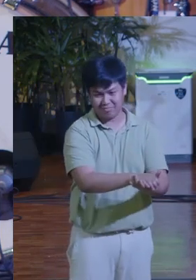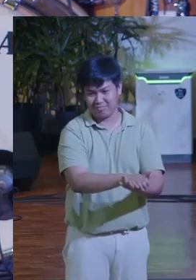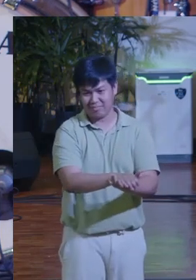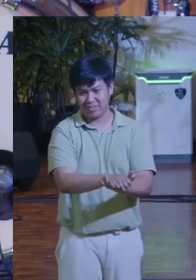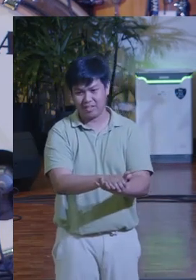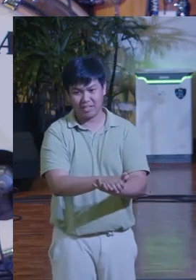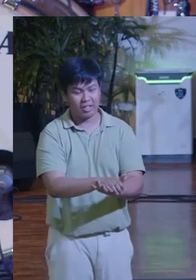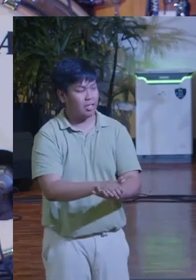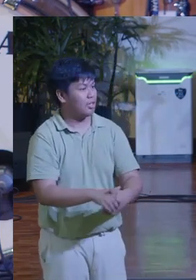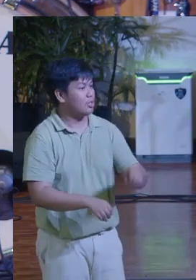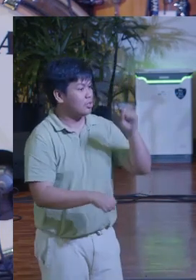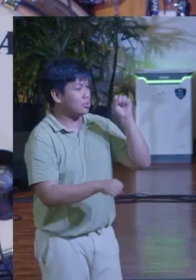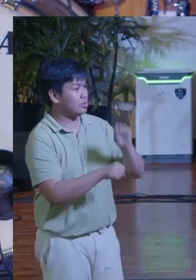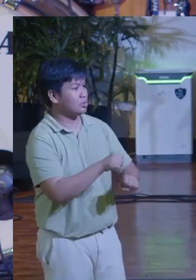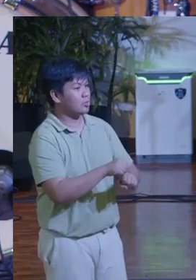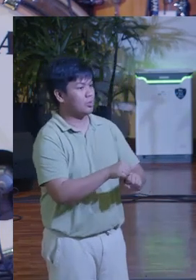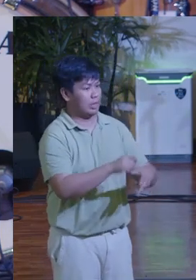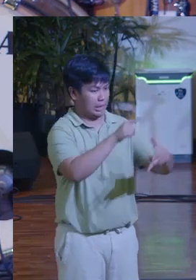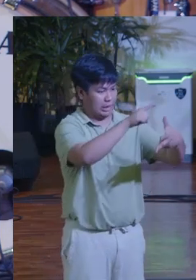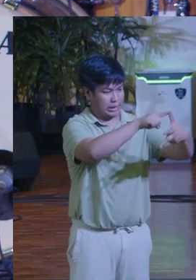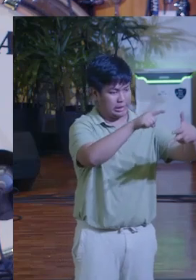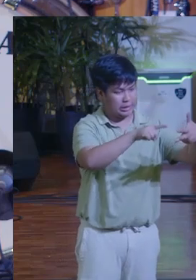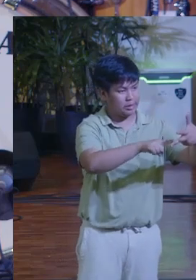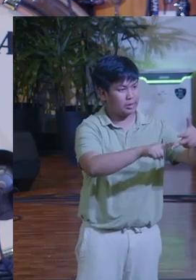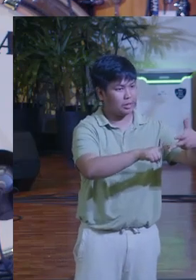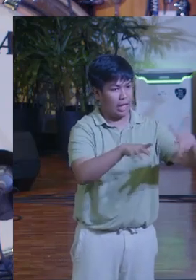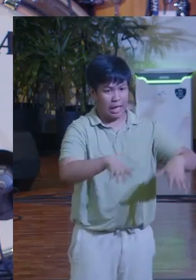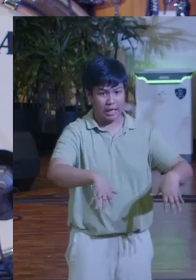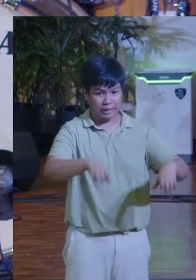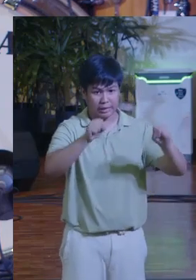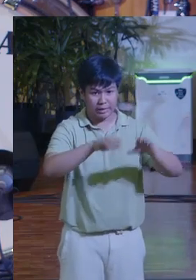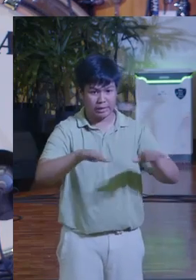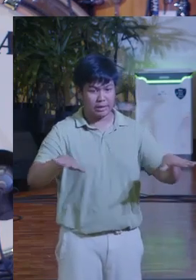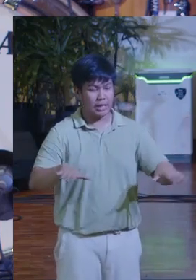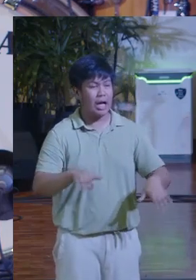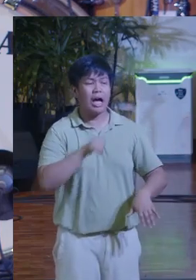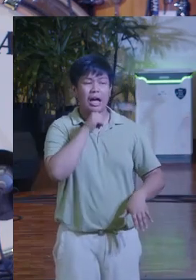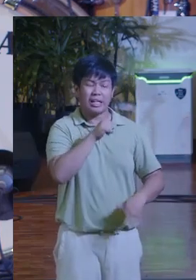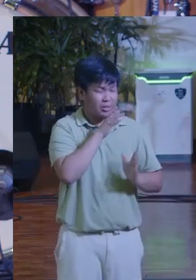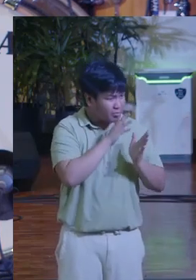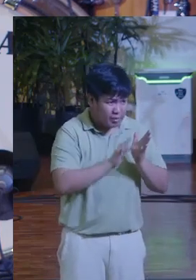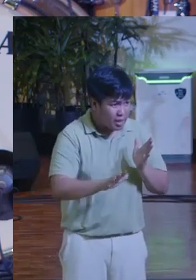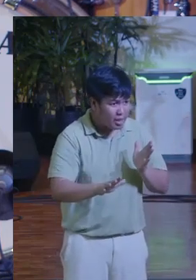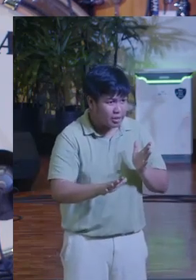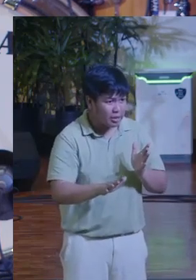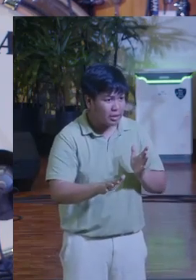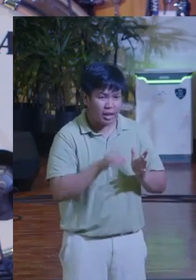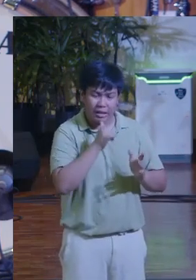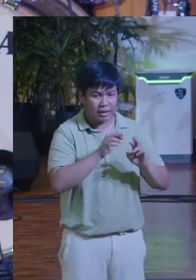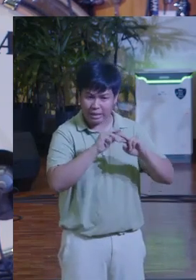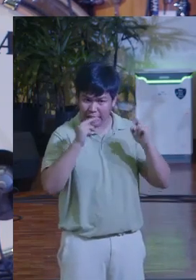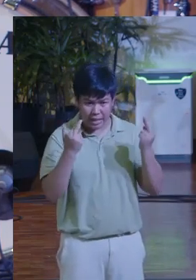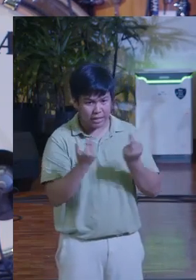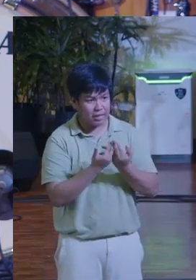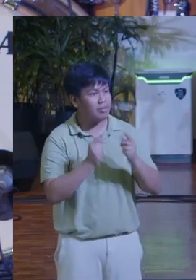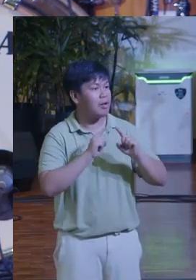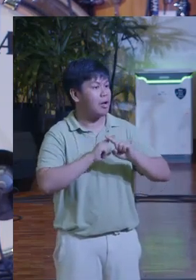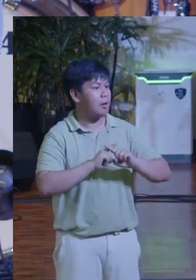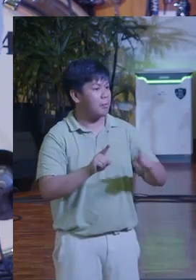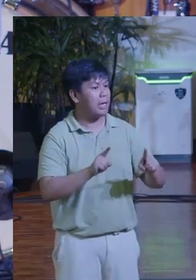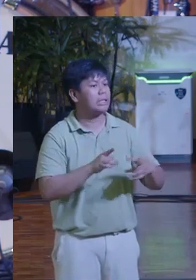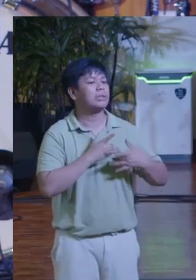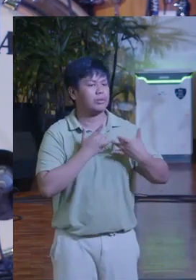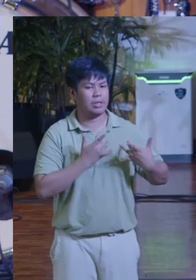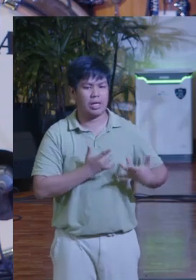Ganun nila natutunan ang konsepto ng adoption, hindi ka dugo, hindi ka laman, ngunit